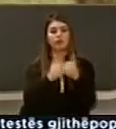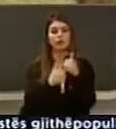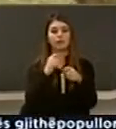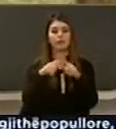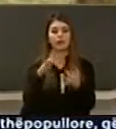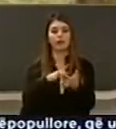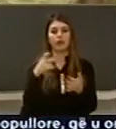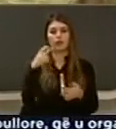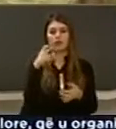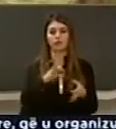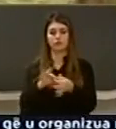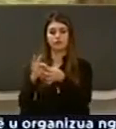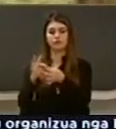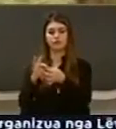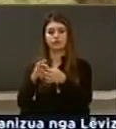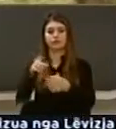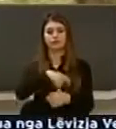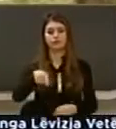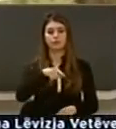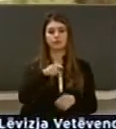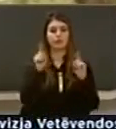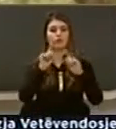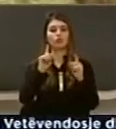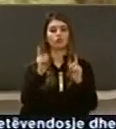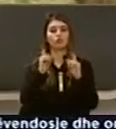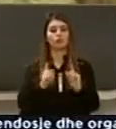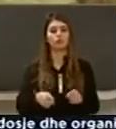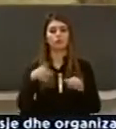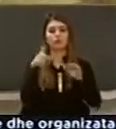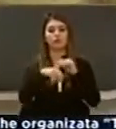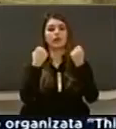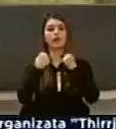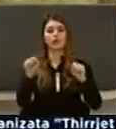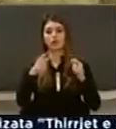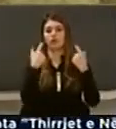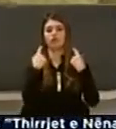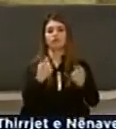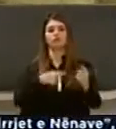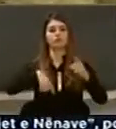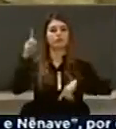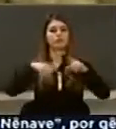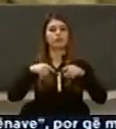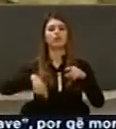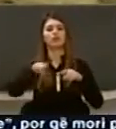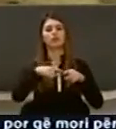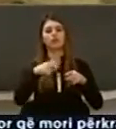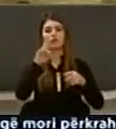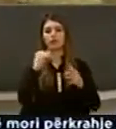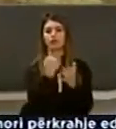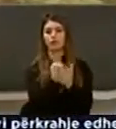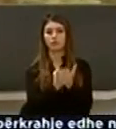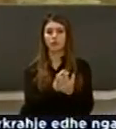Evropës. Askush nuk guxon të ndalë lëvizjen e lirë të shtetarëve. Shumica atyre që nisen në autobus, nisen me pasaporta,